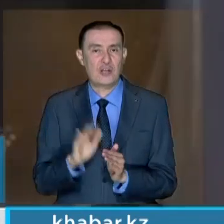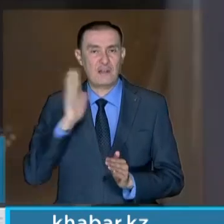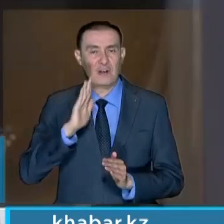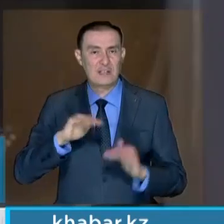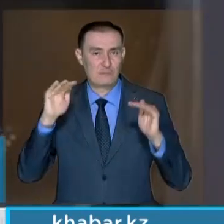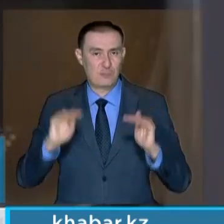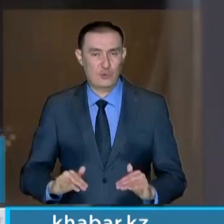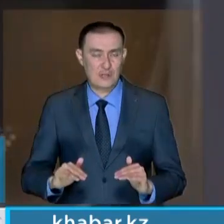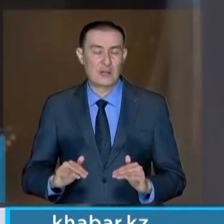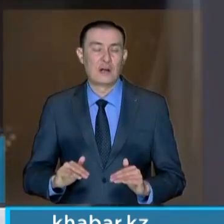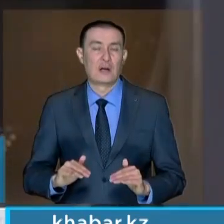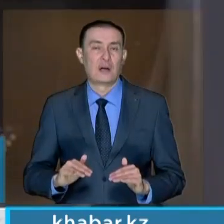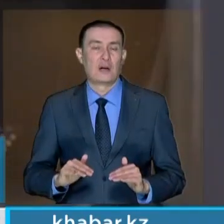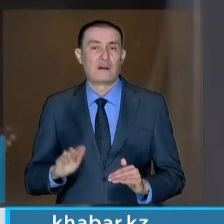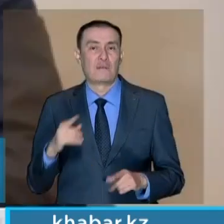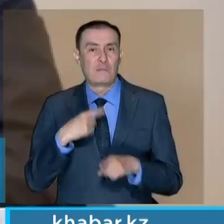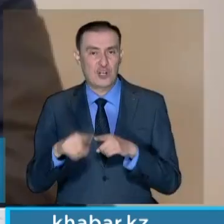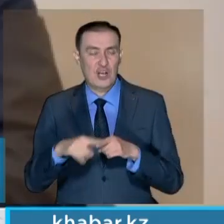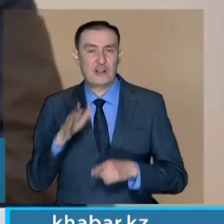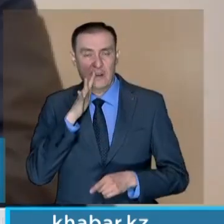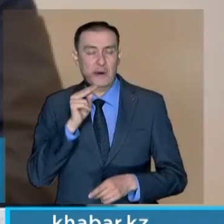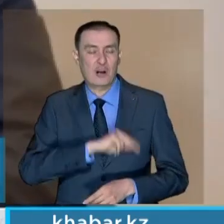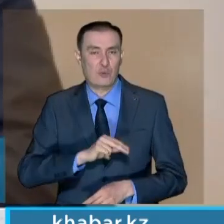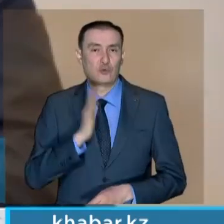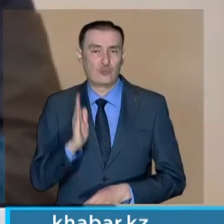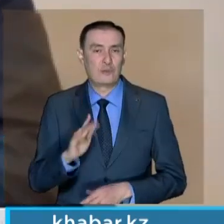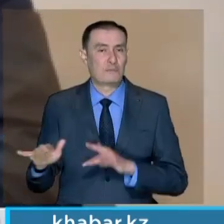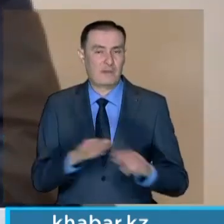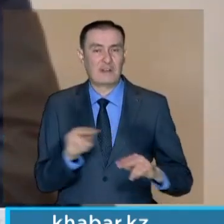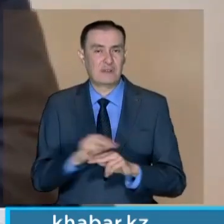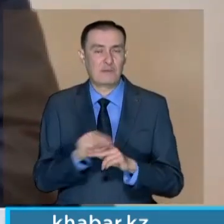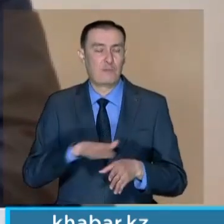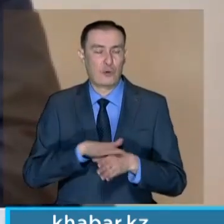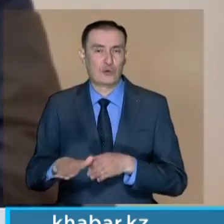водосброса Самаркандского водохранилища. В ближайшее время работу будем проводить и восстановим в полном объеме.